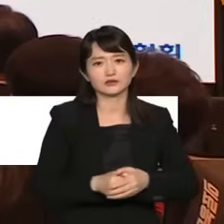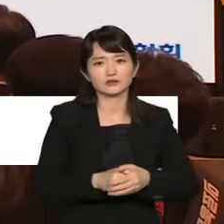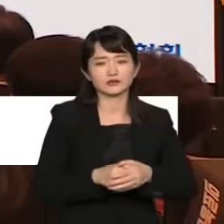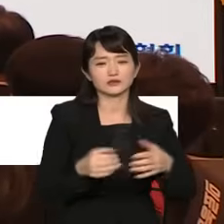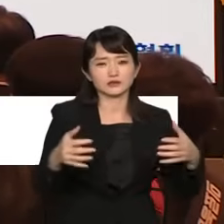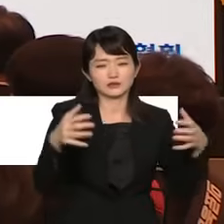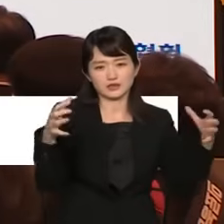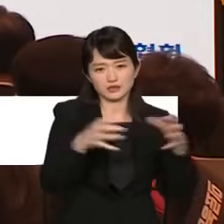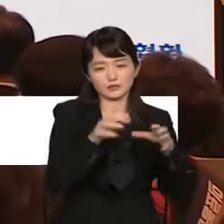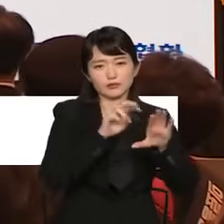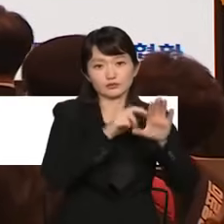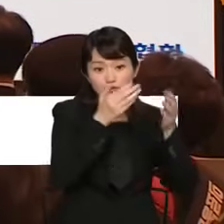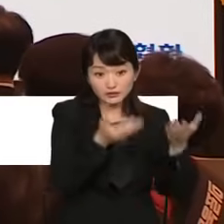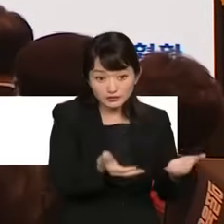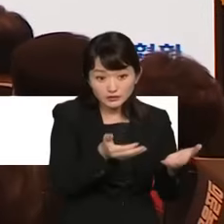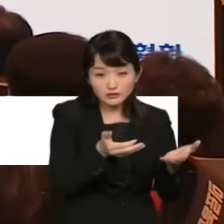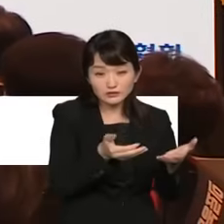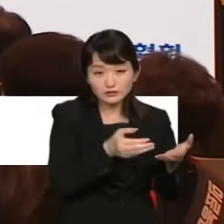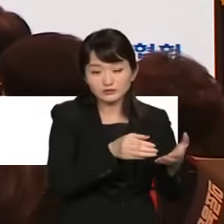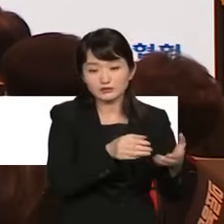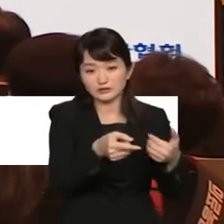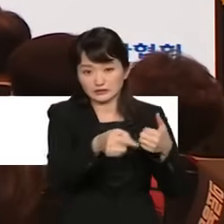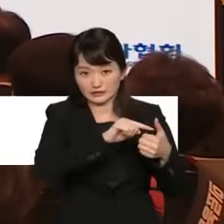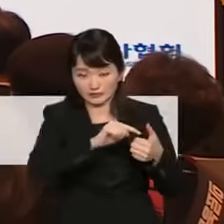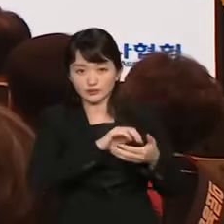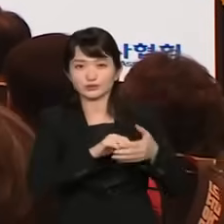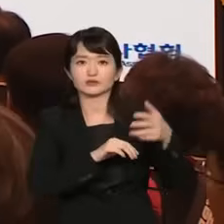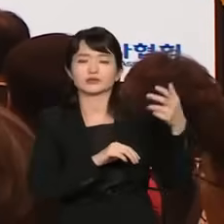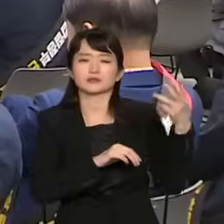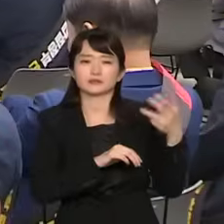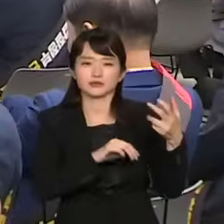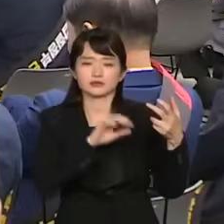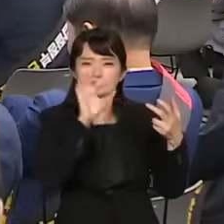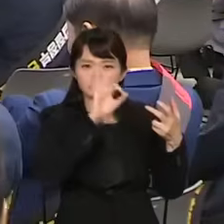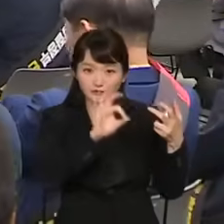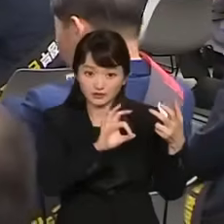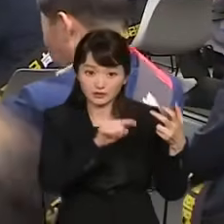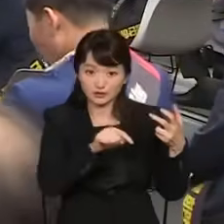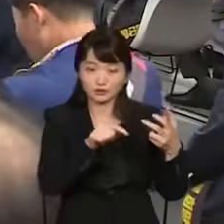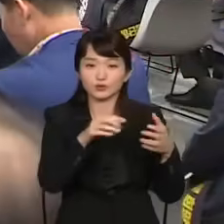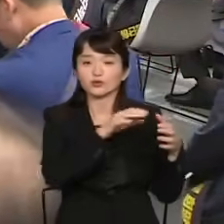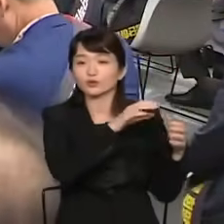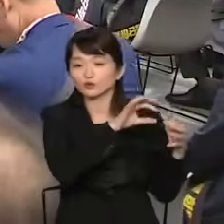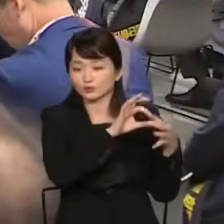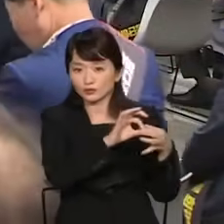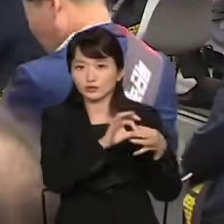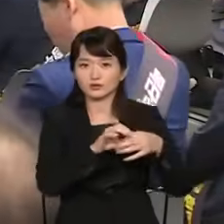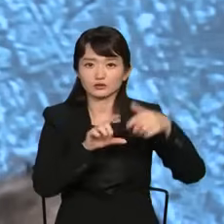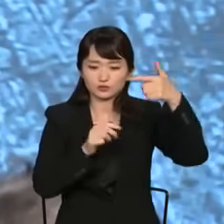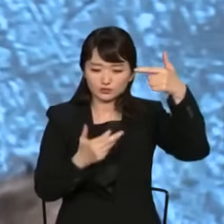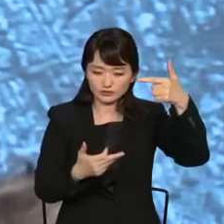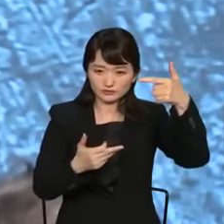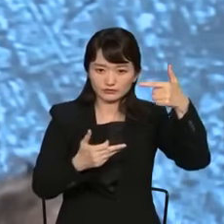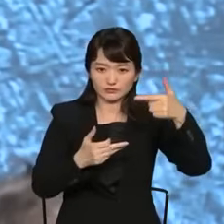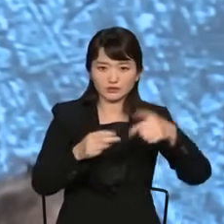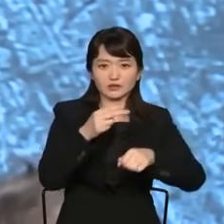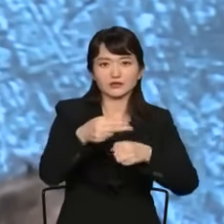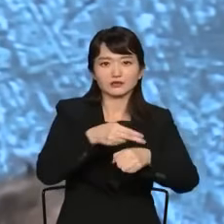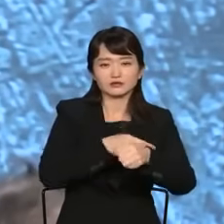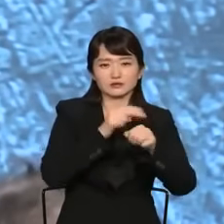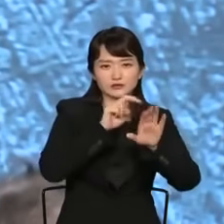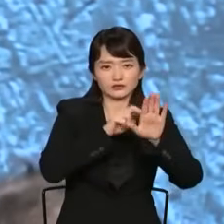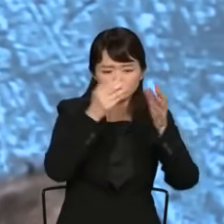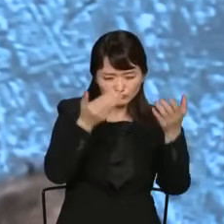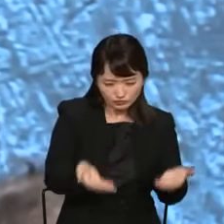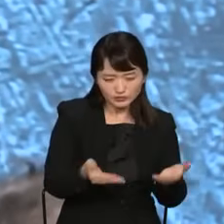행동엔 73%가 참여했다고 밝혔습니다. 의협은 이 결과를 바탕으로 오는 18일 집단 휴진을 하겠다고